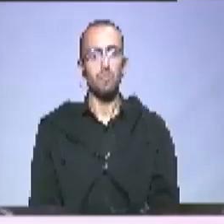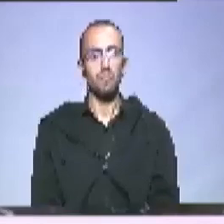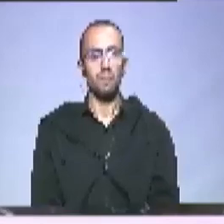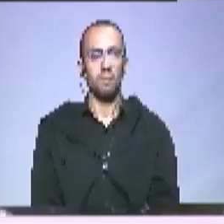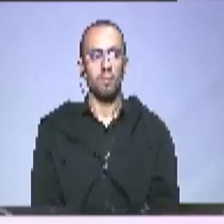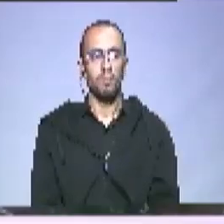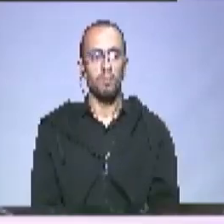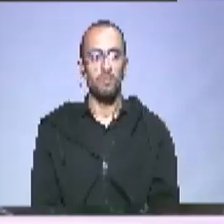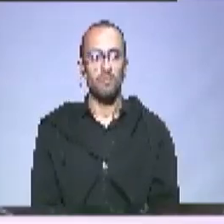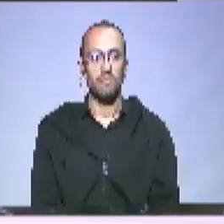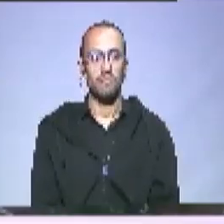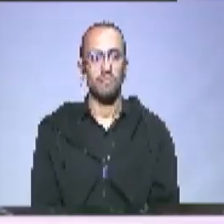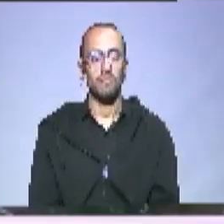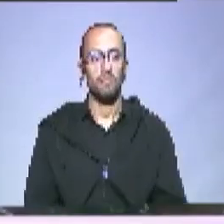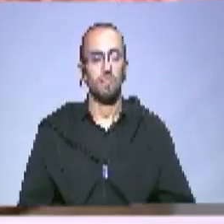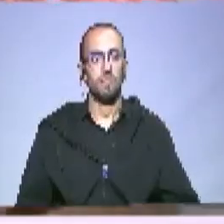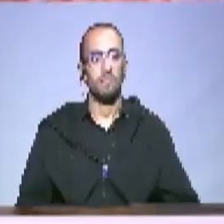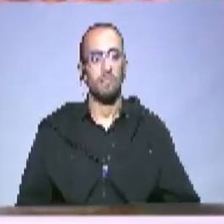كويس.